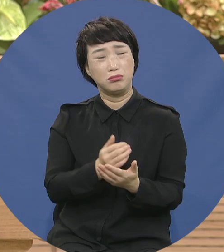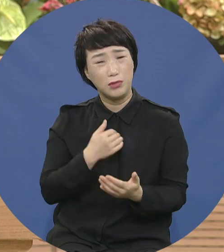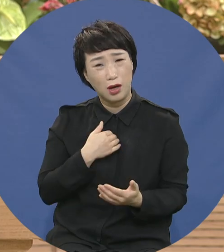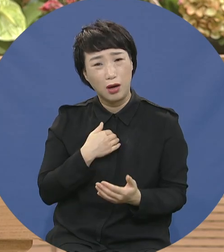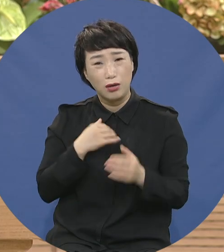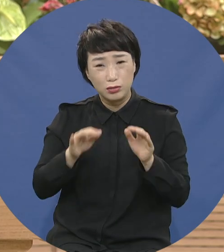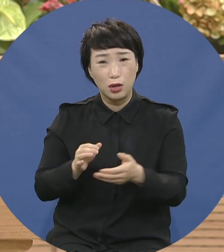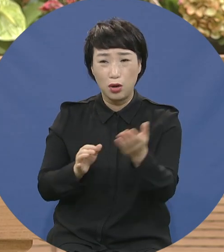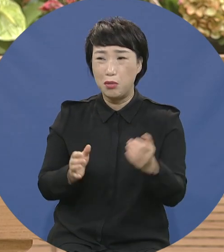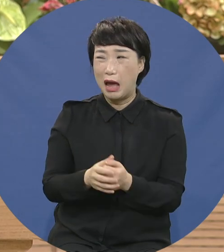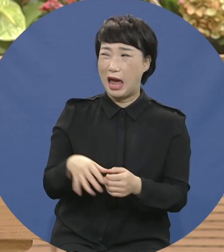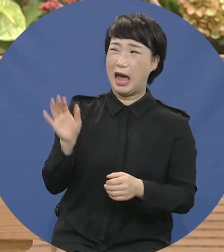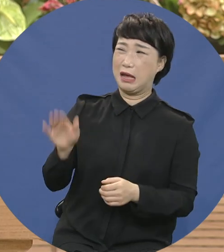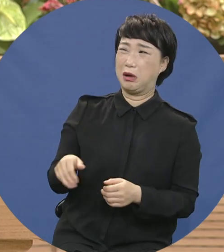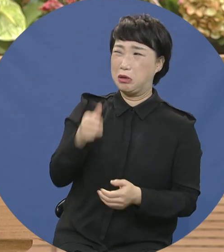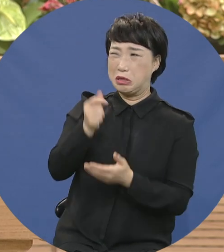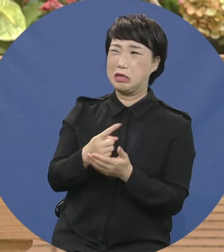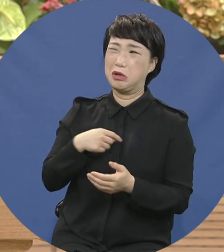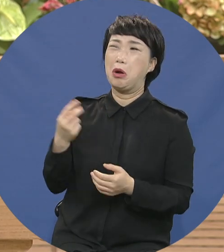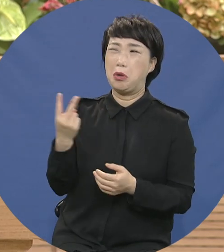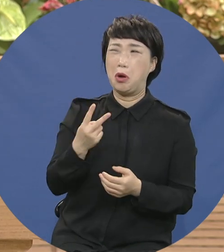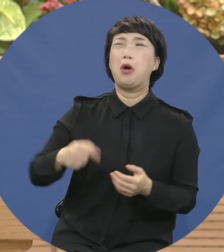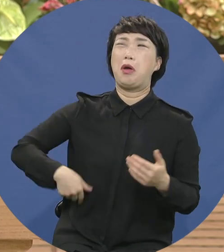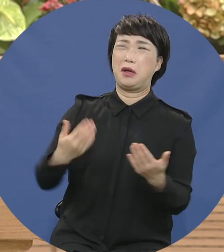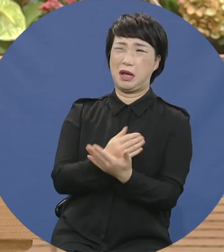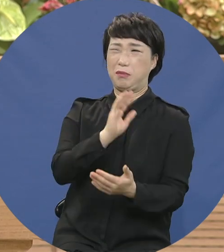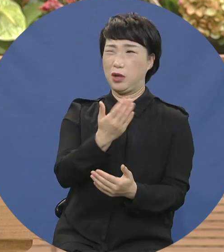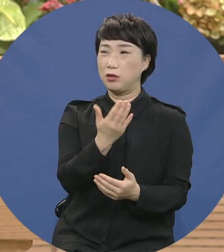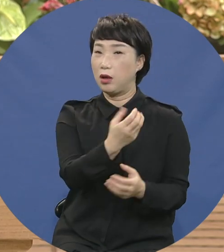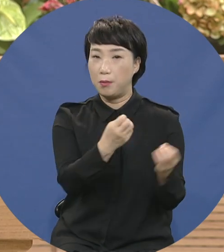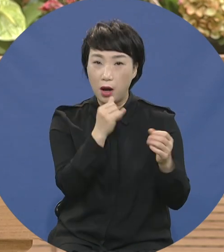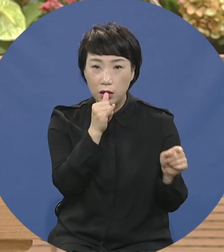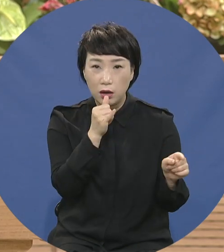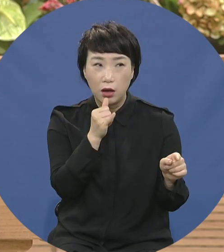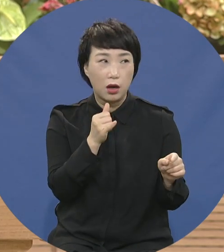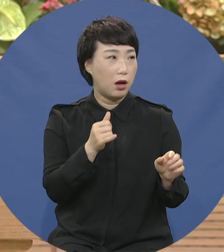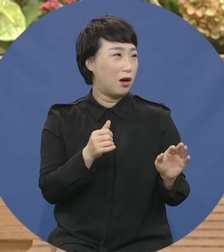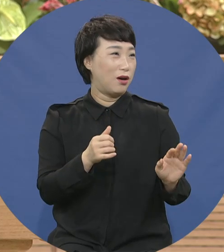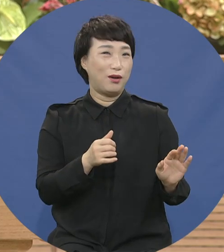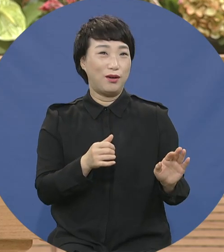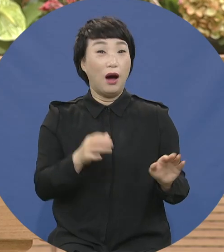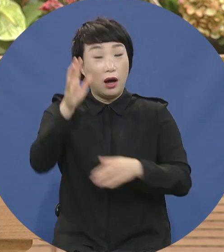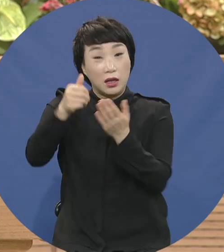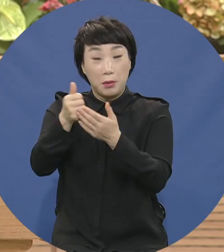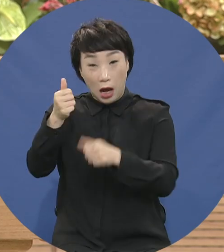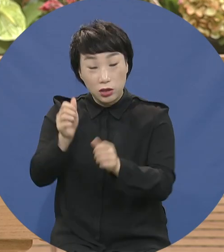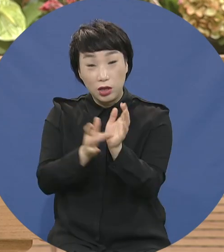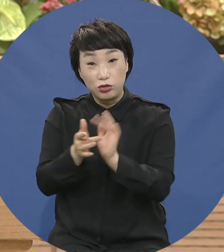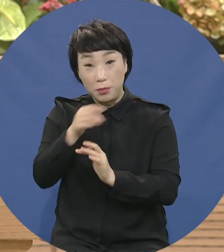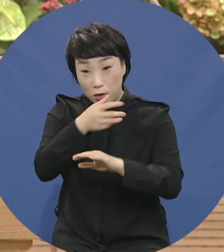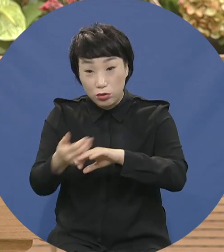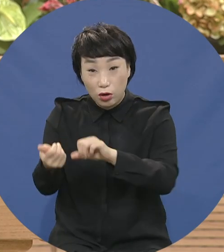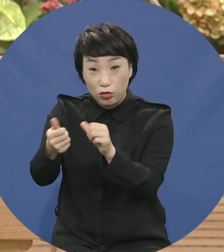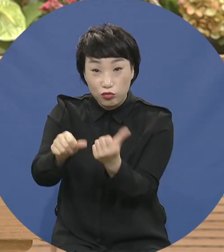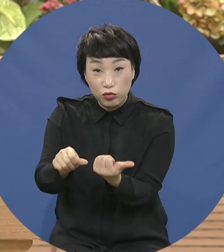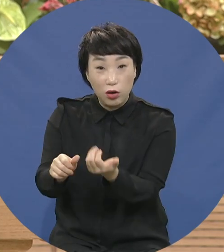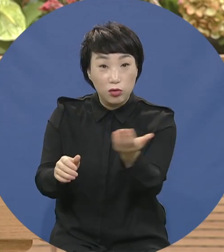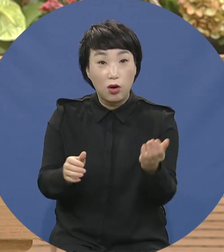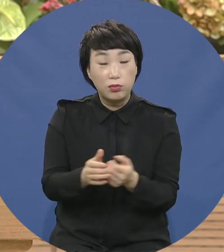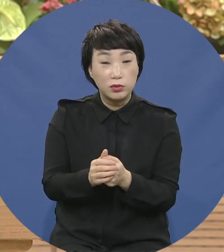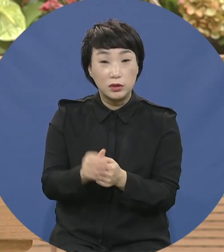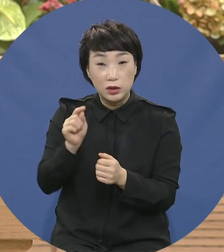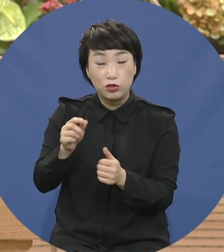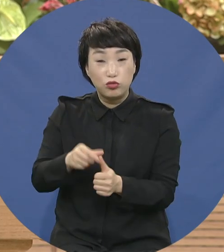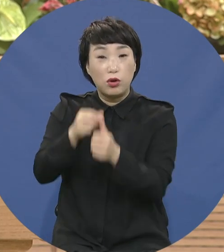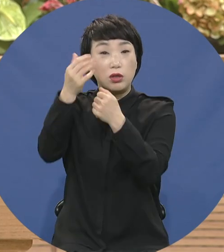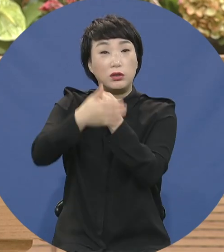근데 그까지 넘어 죄 짓고 또 회개하면 된다면서 하나님의 아들이 피 쏟아 죽으심에 그